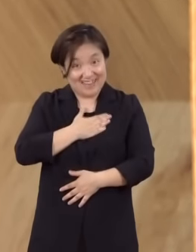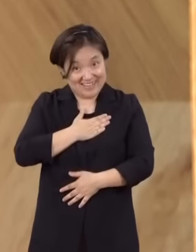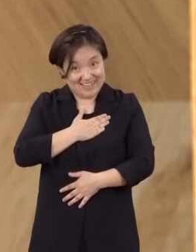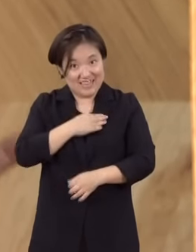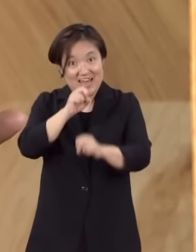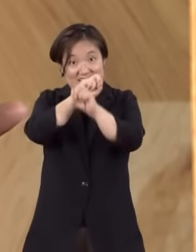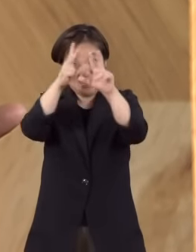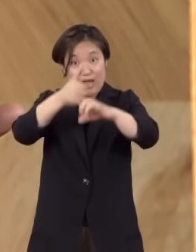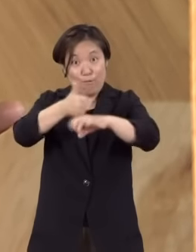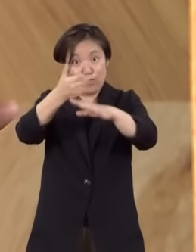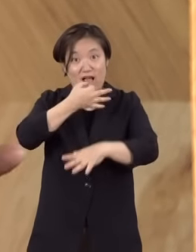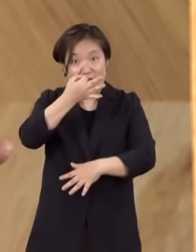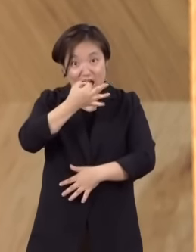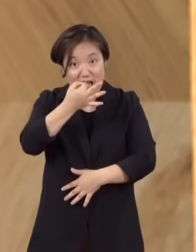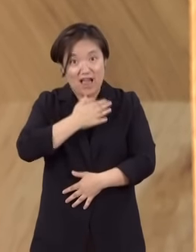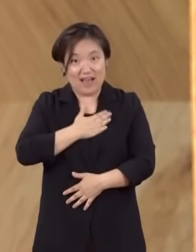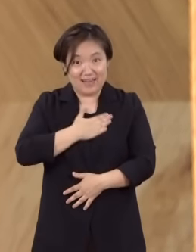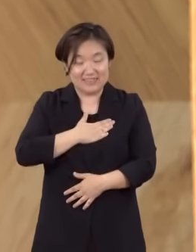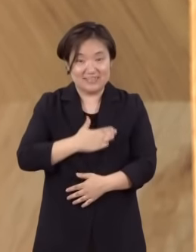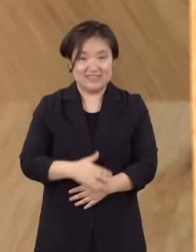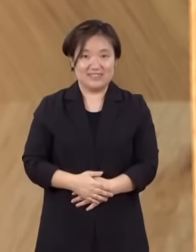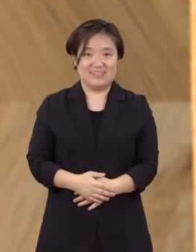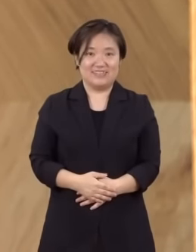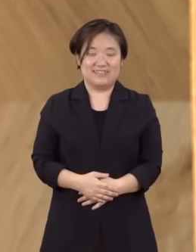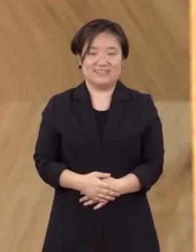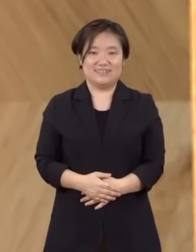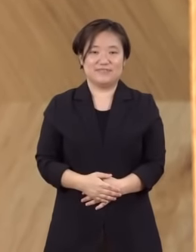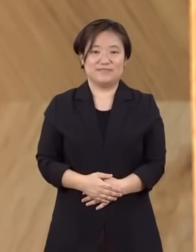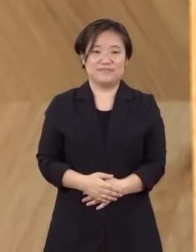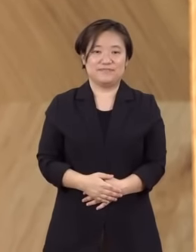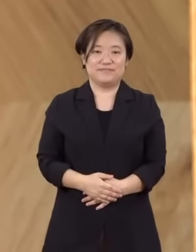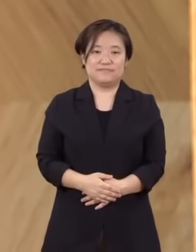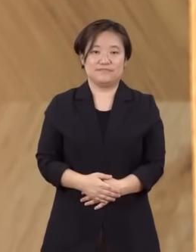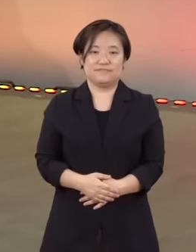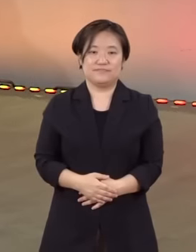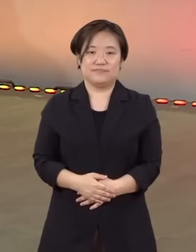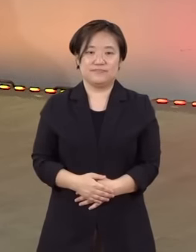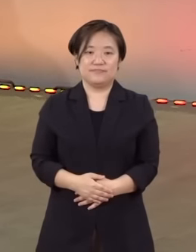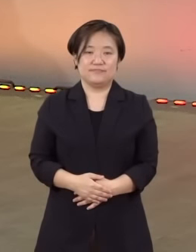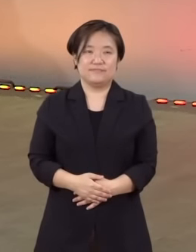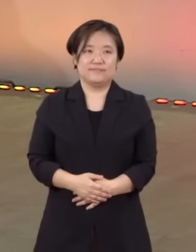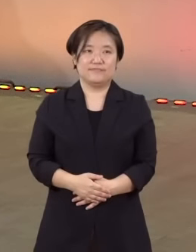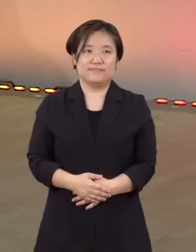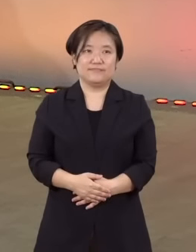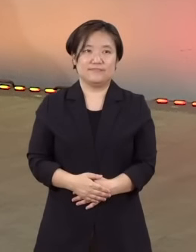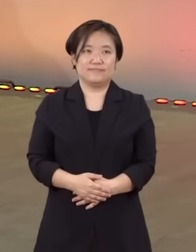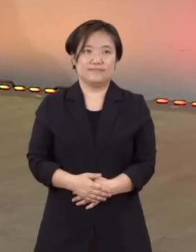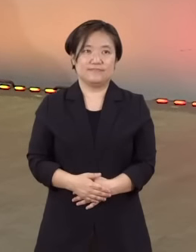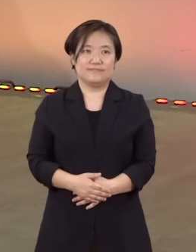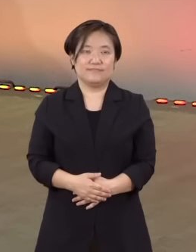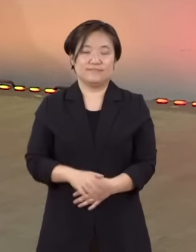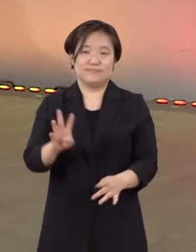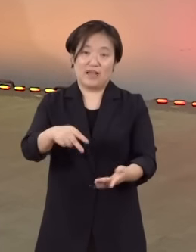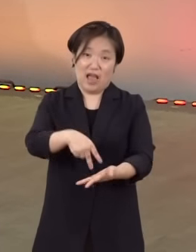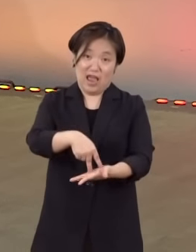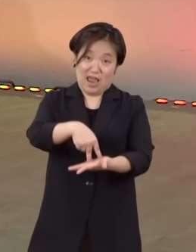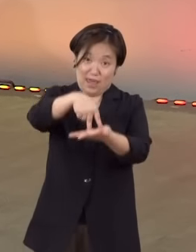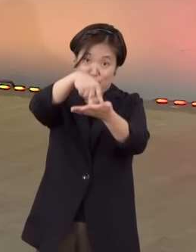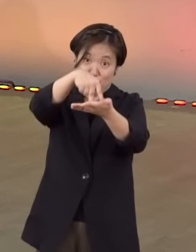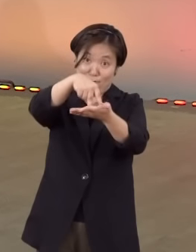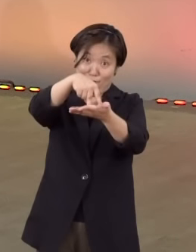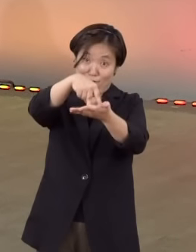지장보살 미을 부르시면 됩니다 여러분 엘리베이터 영가를